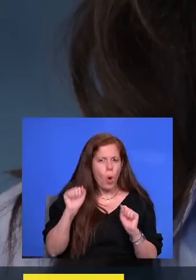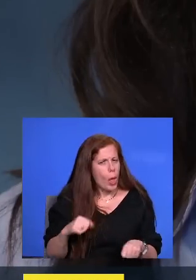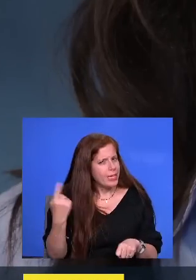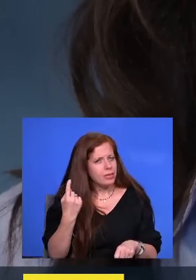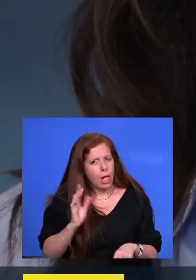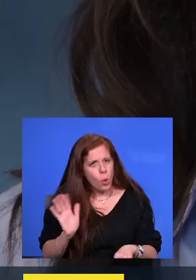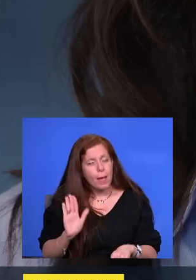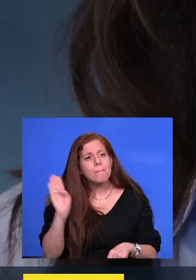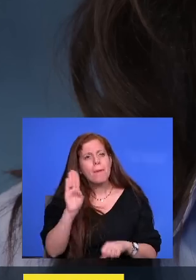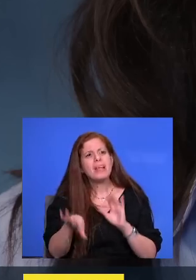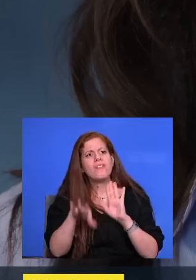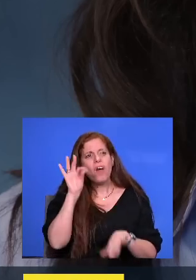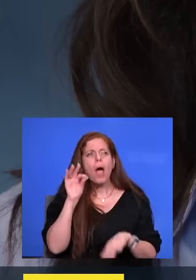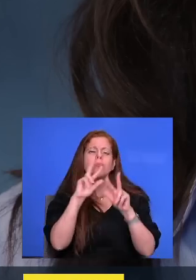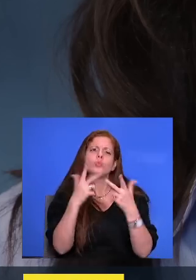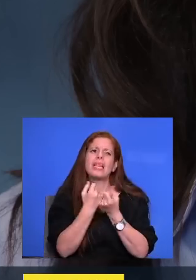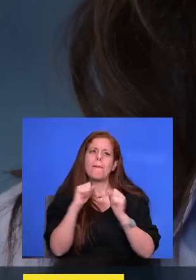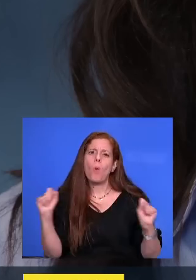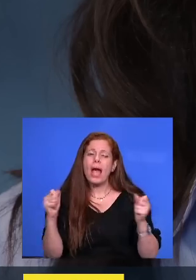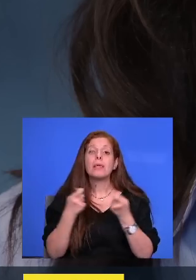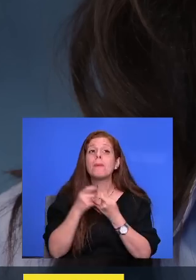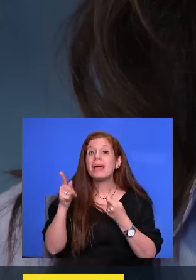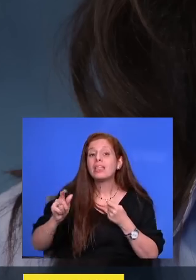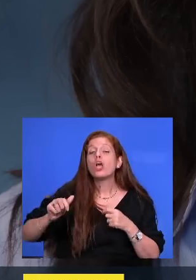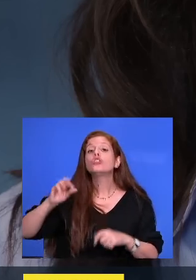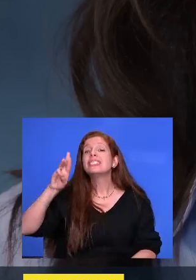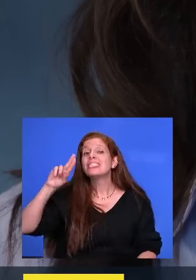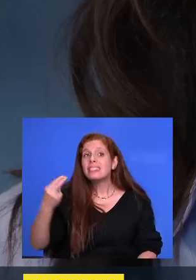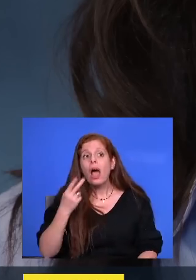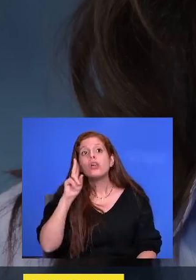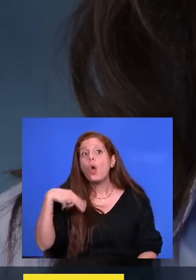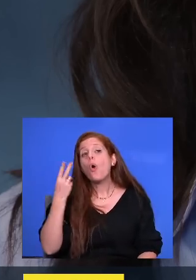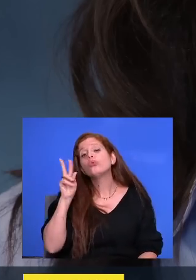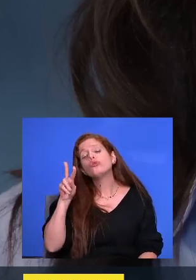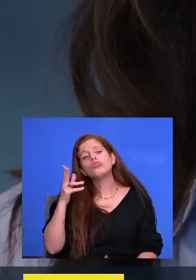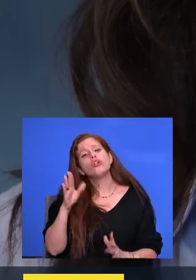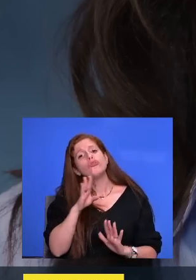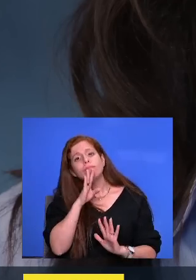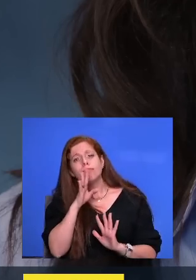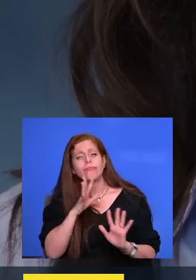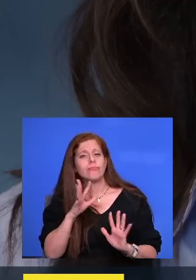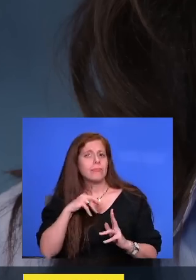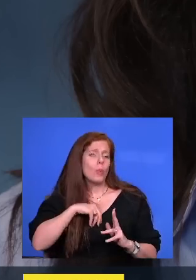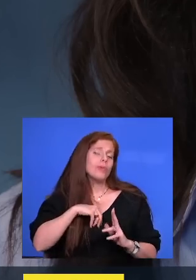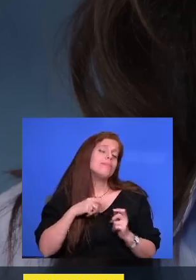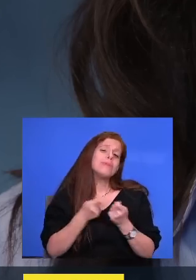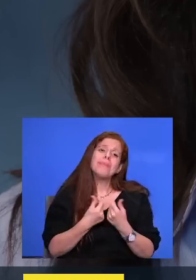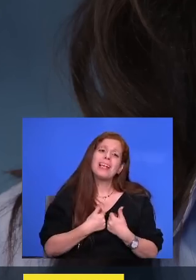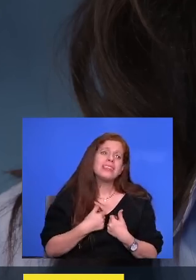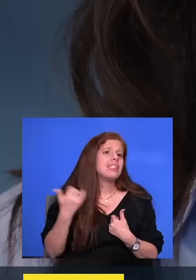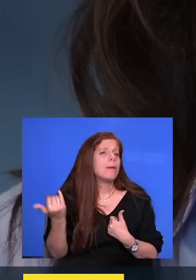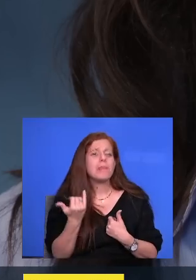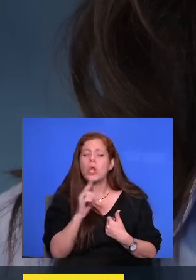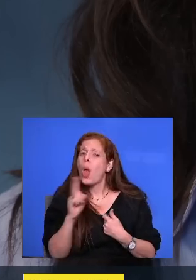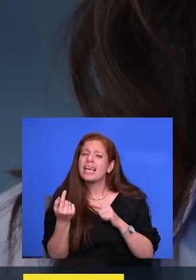נתניהו נבחר בבחירות דמוקרטיות. מבחינתה של שרה נתניהו יכול להיות שיש משקעים. מבחינתי, כמו שאמרתי תמיד, לא היה סכסוך,